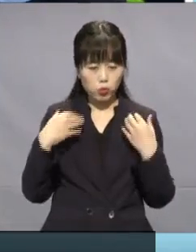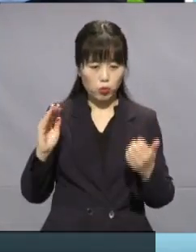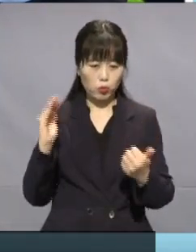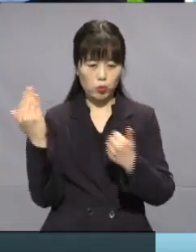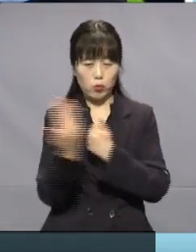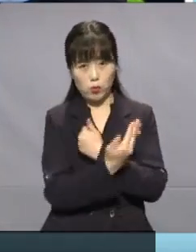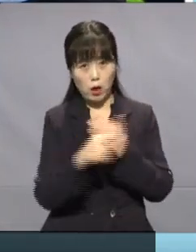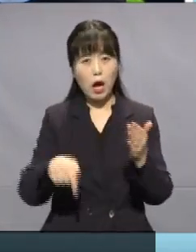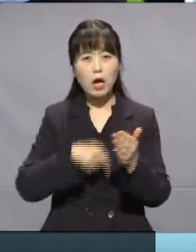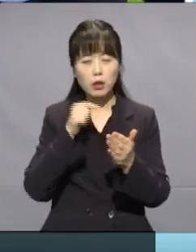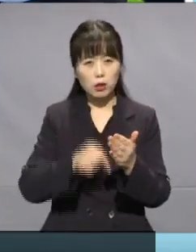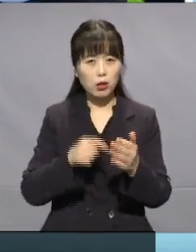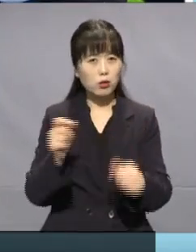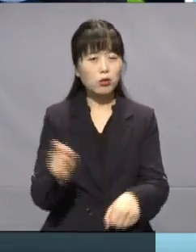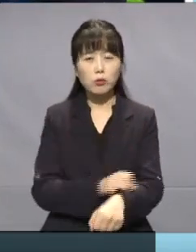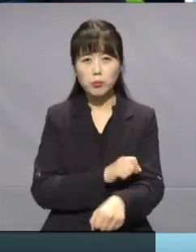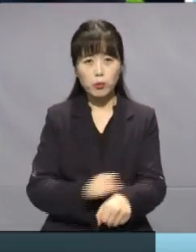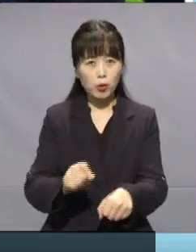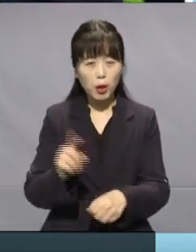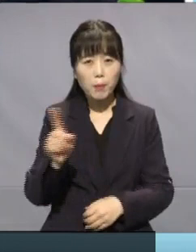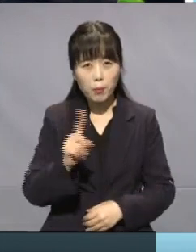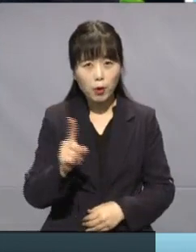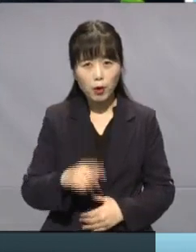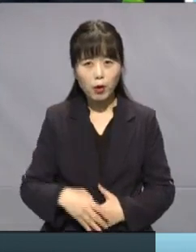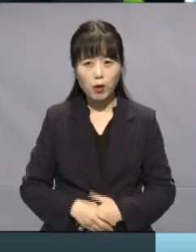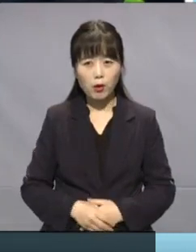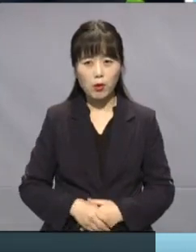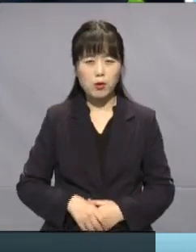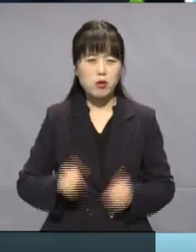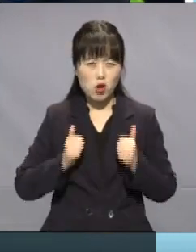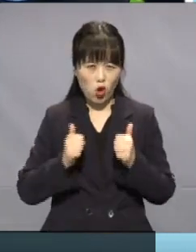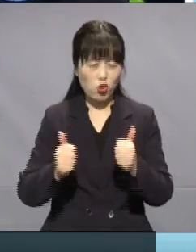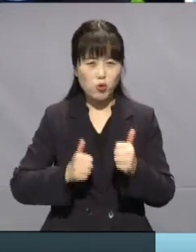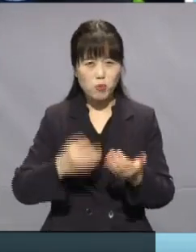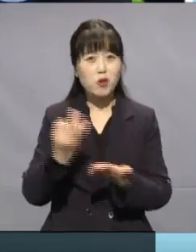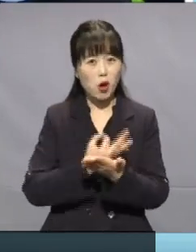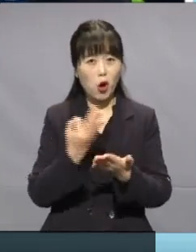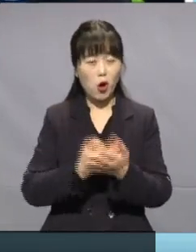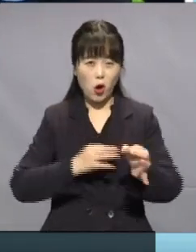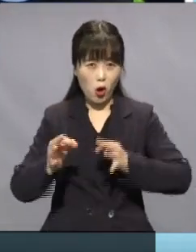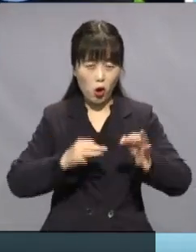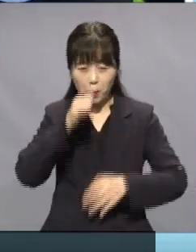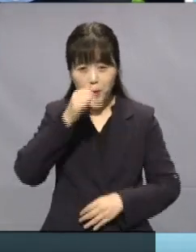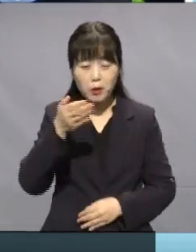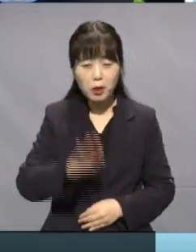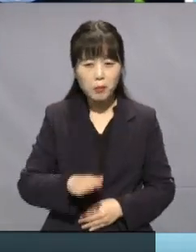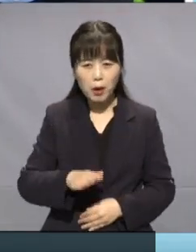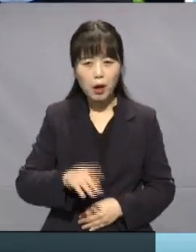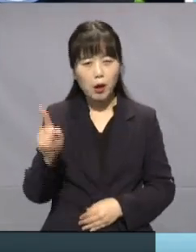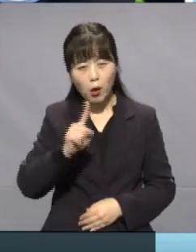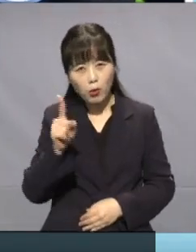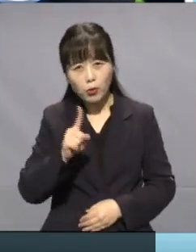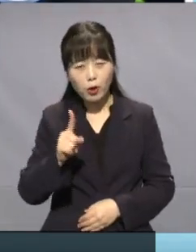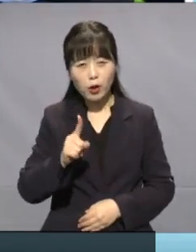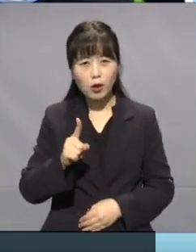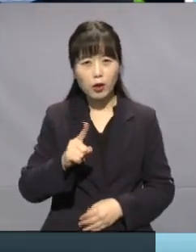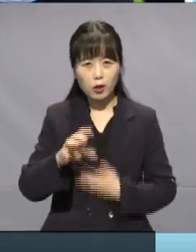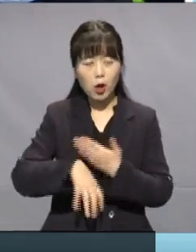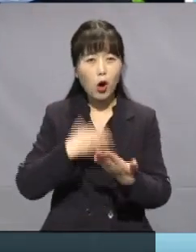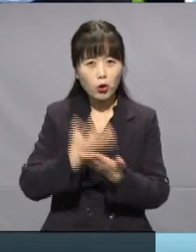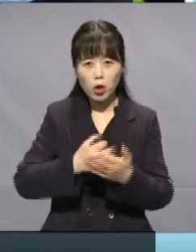울타리 안에서 별다른 글쎄요 뭐 자기 신들은 열심히 영업한다고 하지만은 어떤 혁신이나 영업의